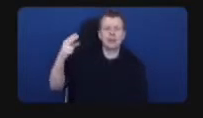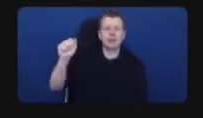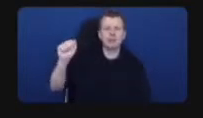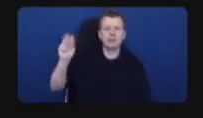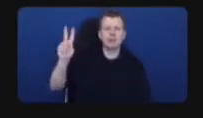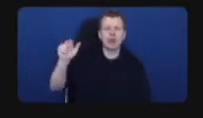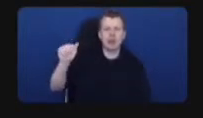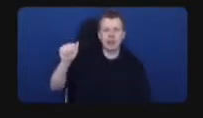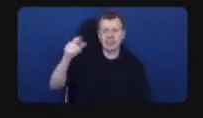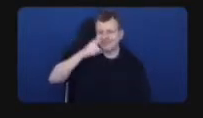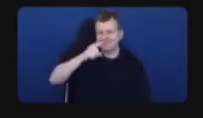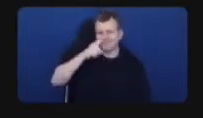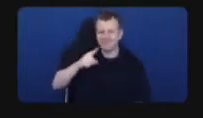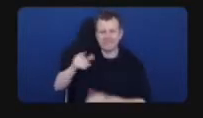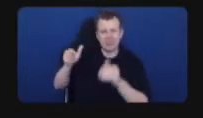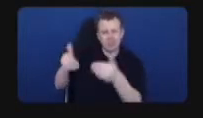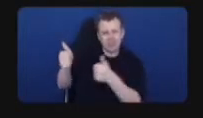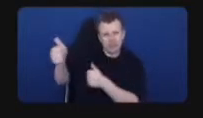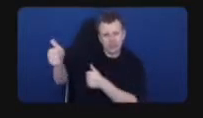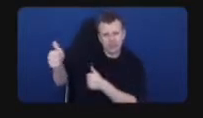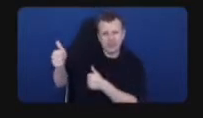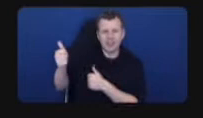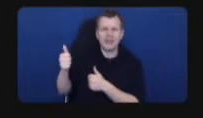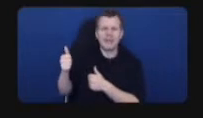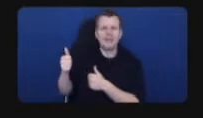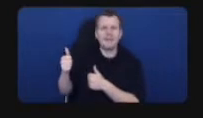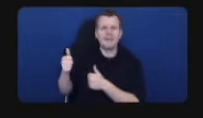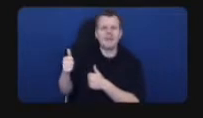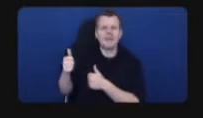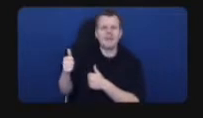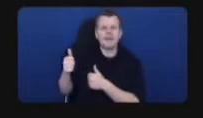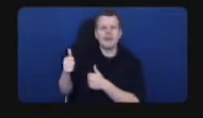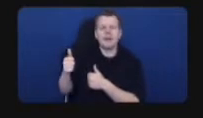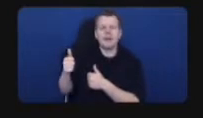他是新冠部门的一个工作人员。我们现在让 Rashana Harvey 来跟大家介绍。